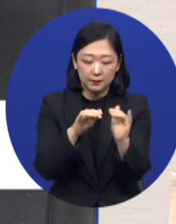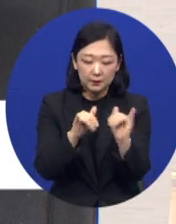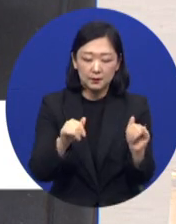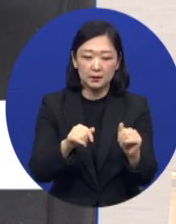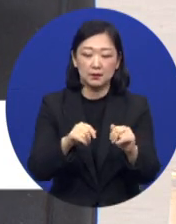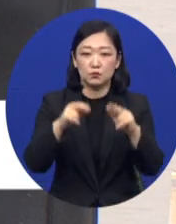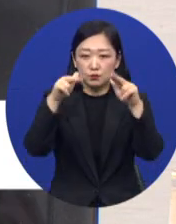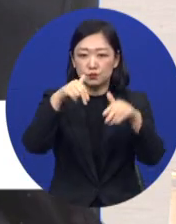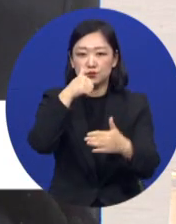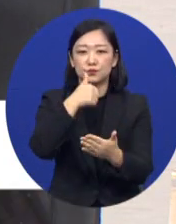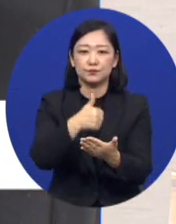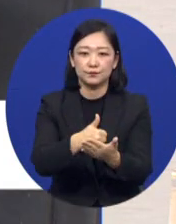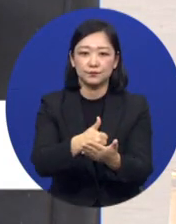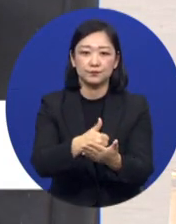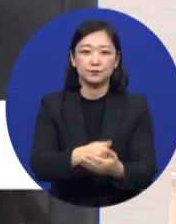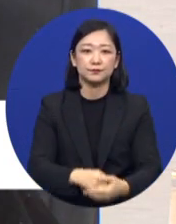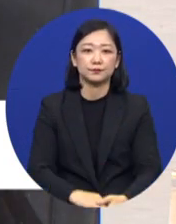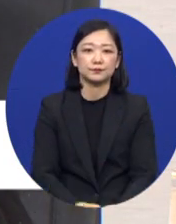각 무죄.